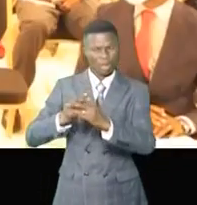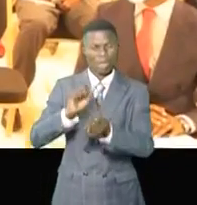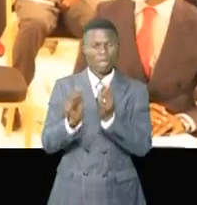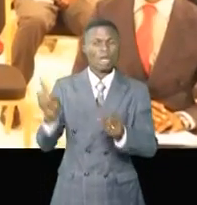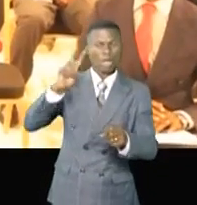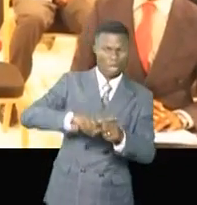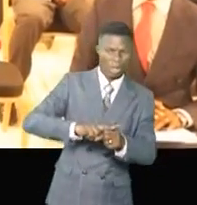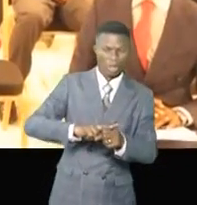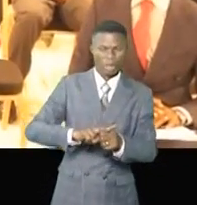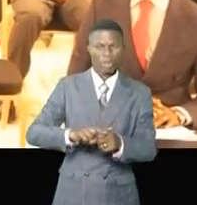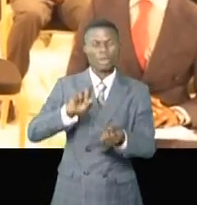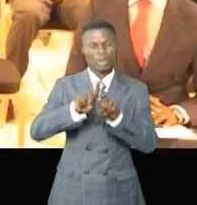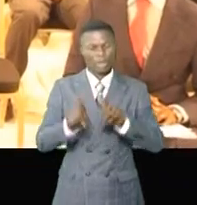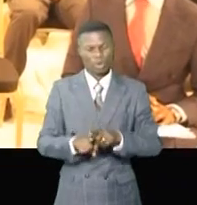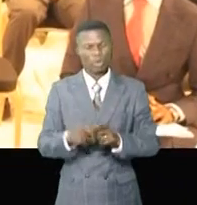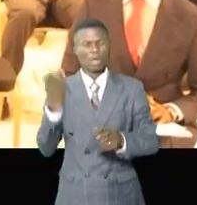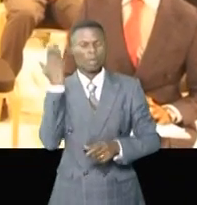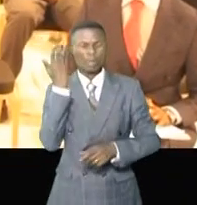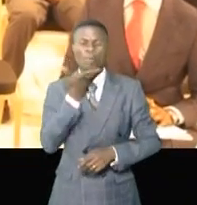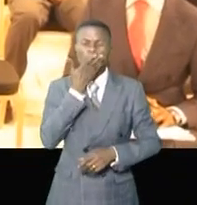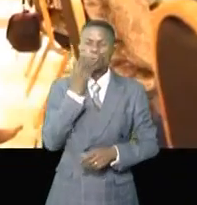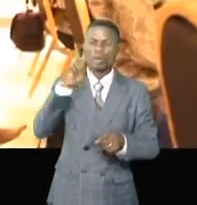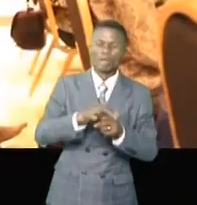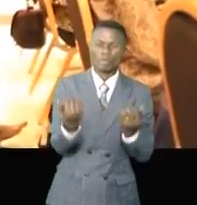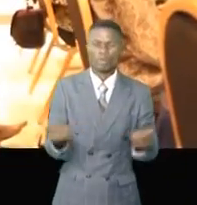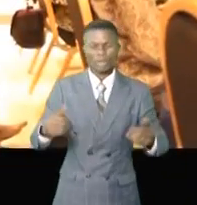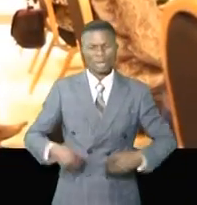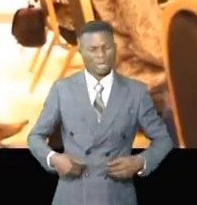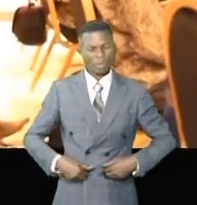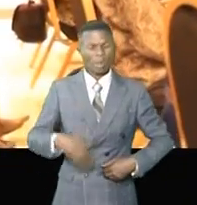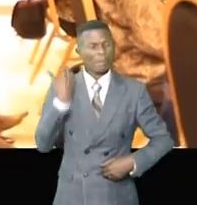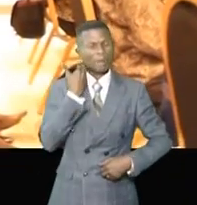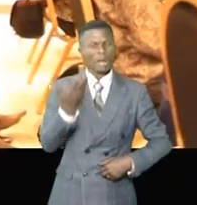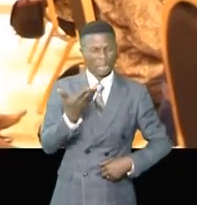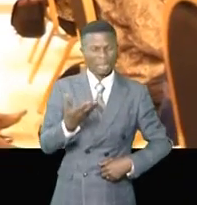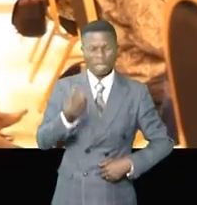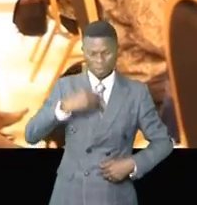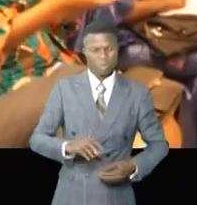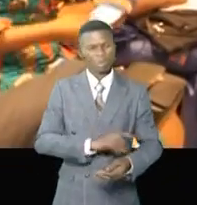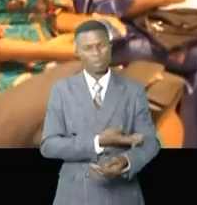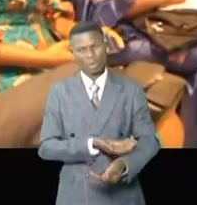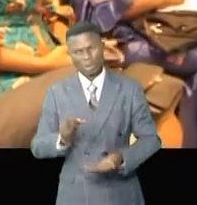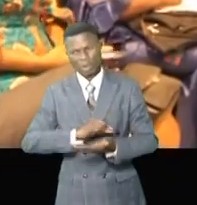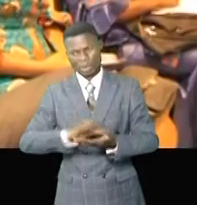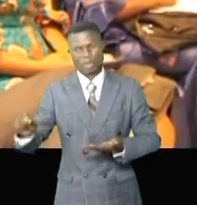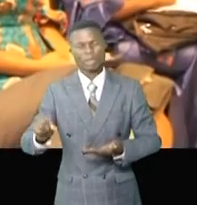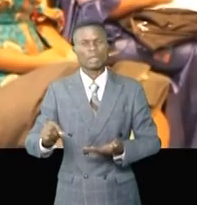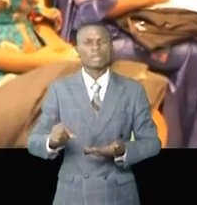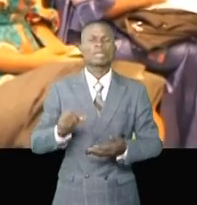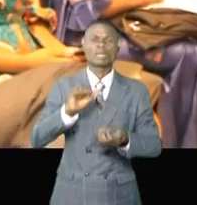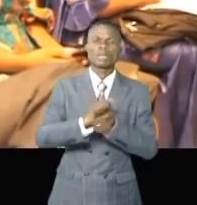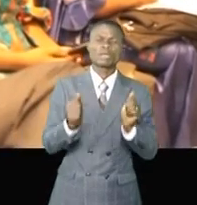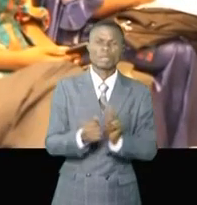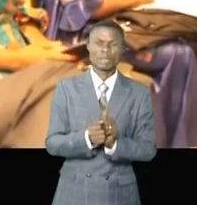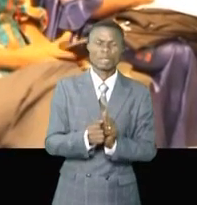viol, d'inceste ou lorsque des problèmes de santé l'exigent. Cette étape marque de réelles avancées dans